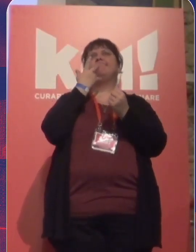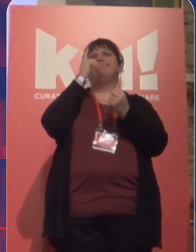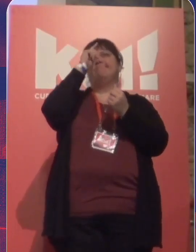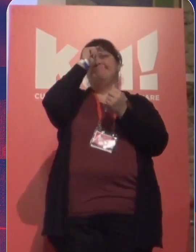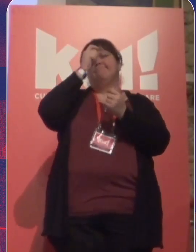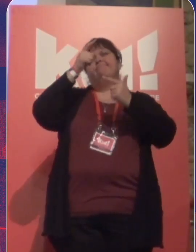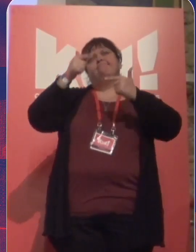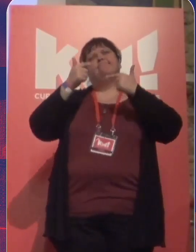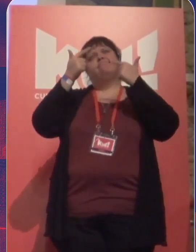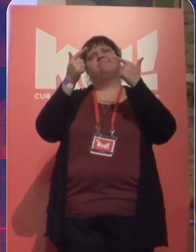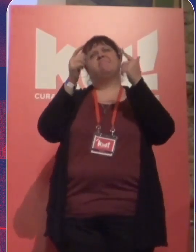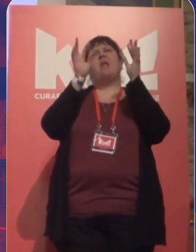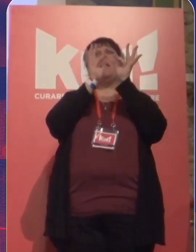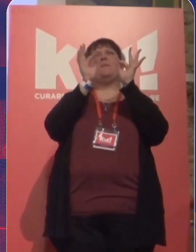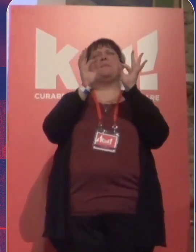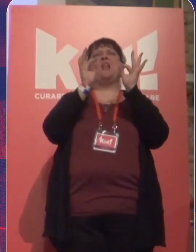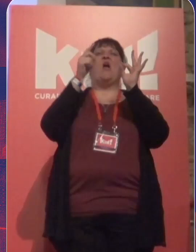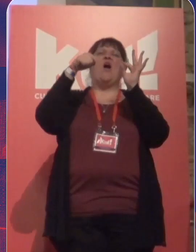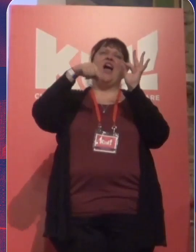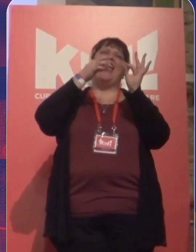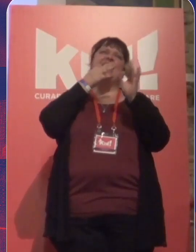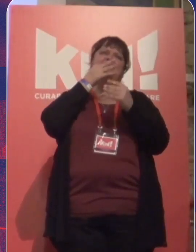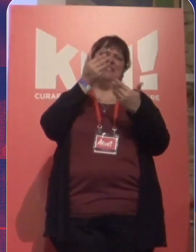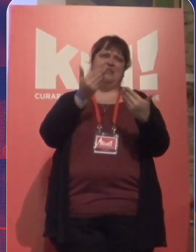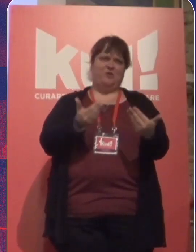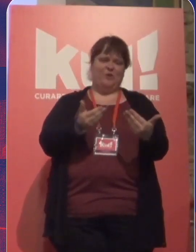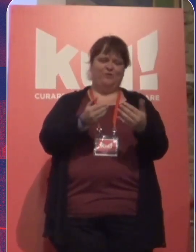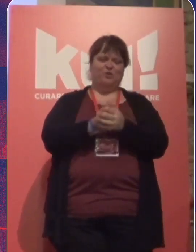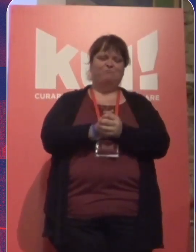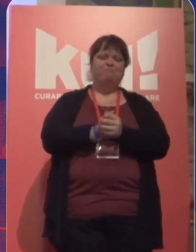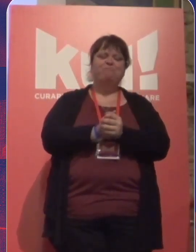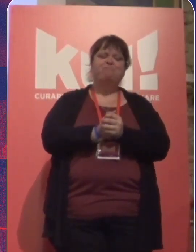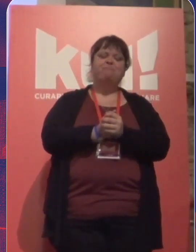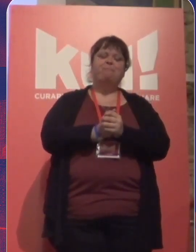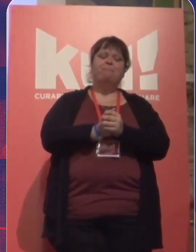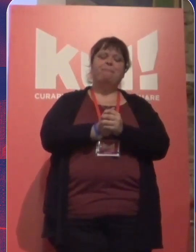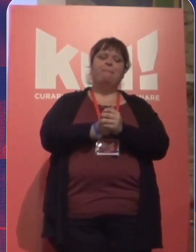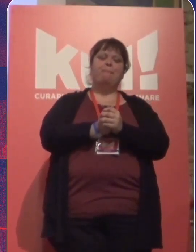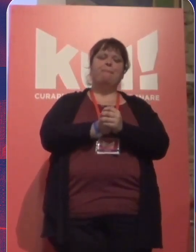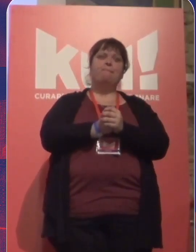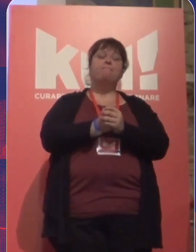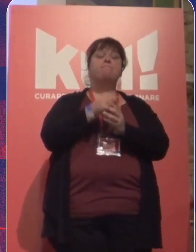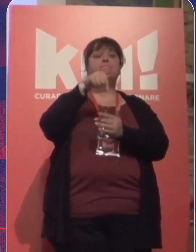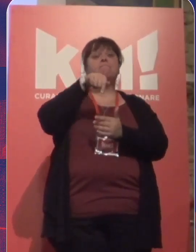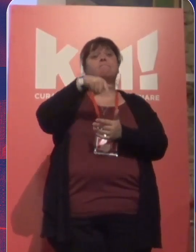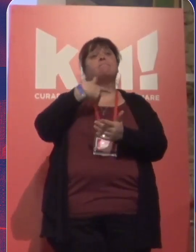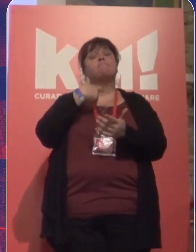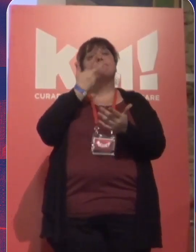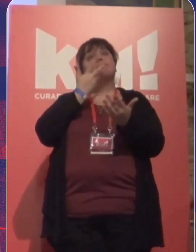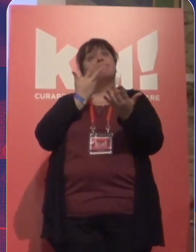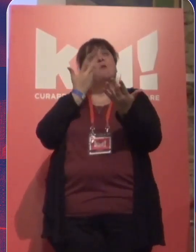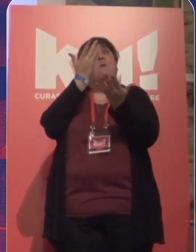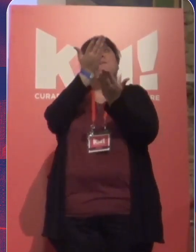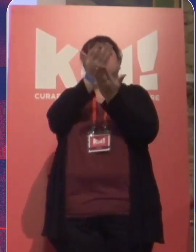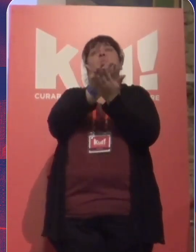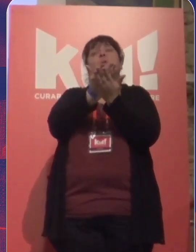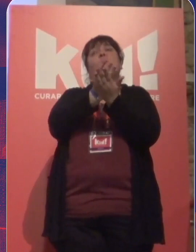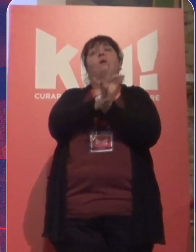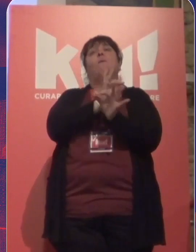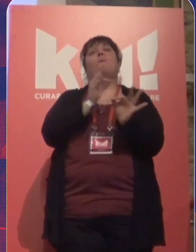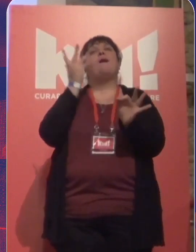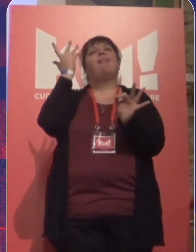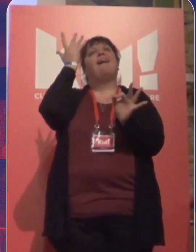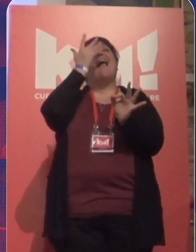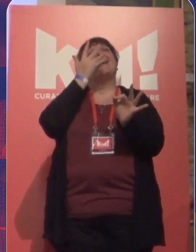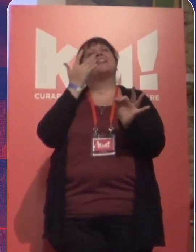di oggi allora io vi proporrò alcune riflessioni a voce alta diciamo